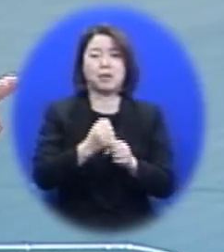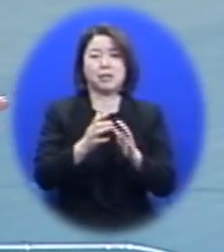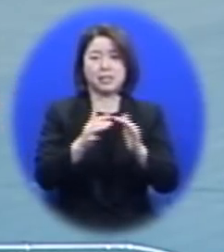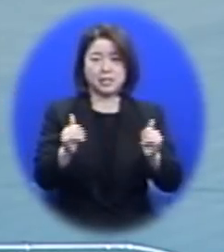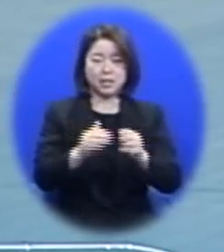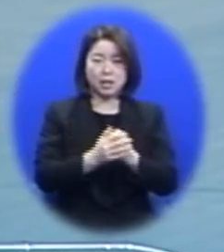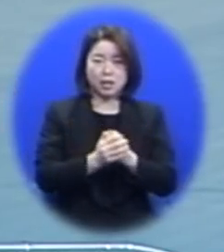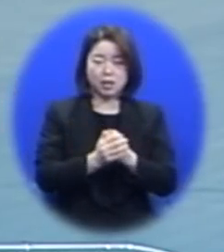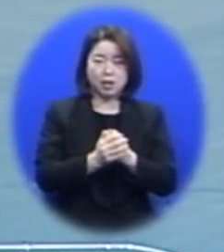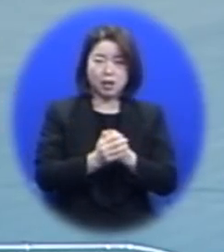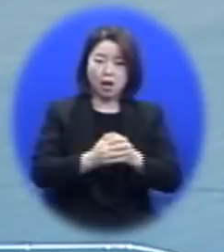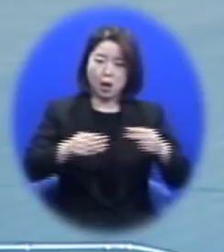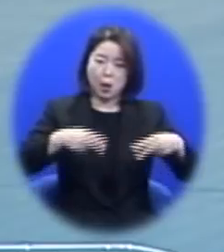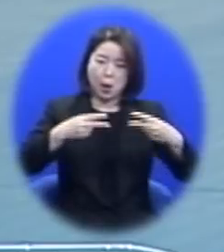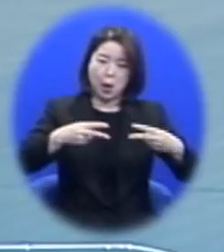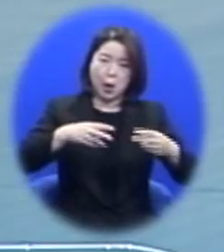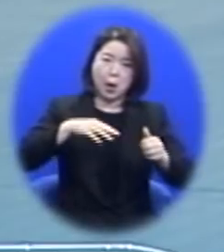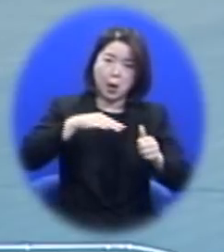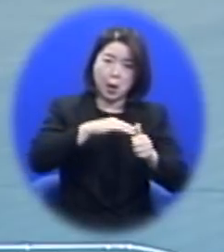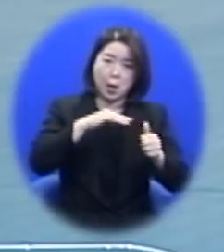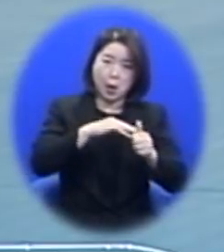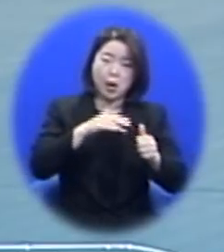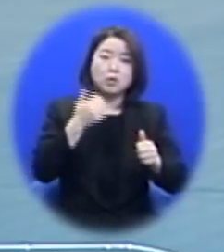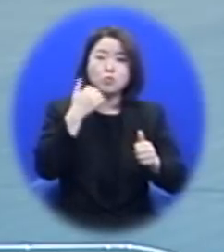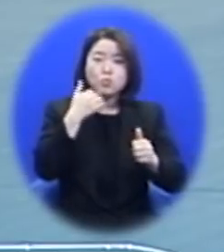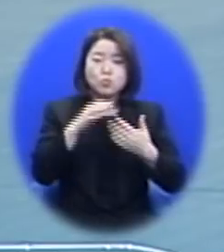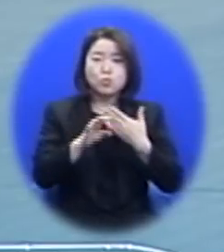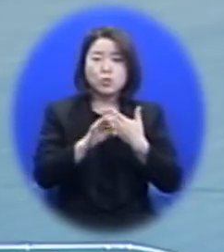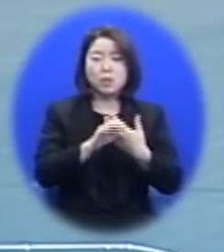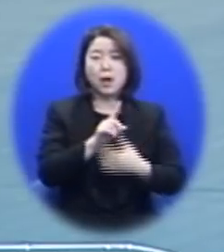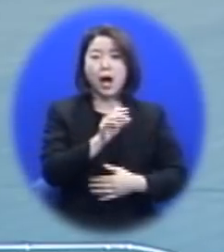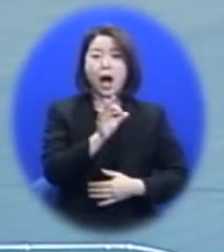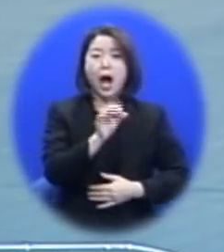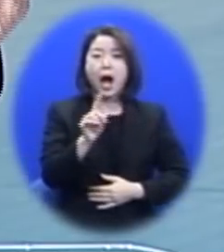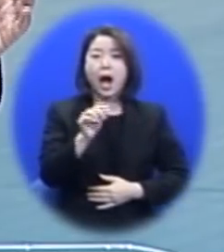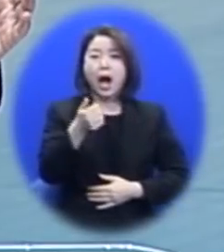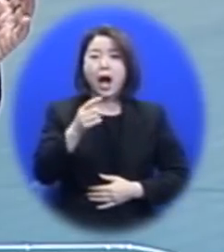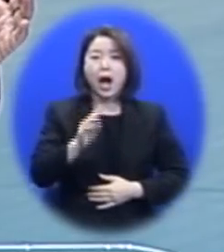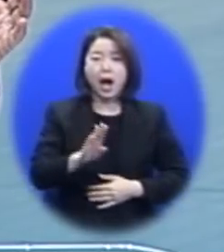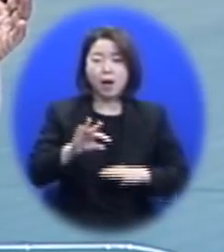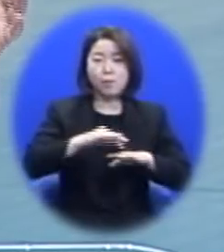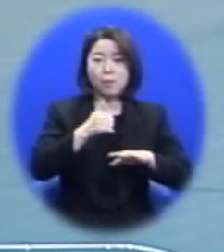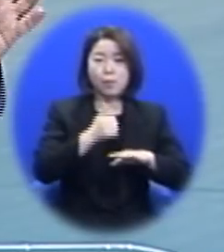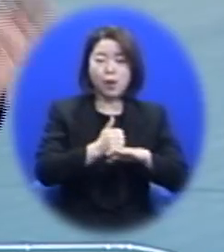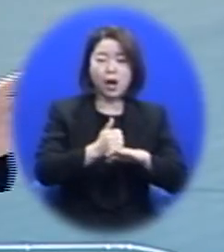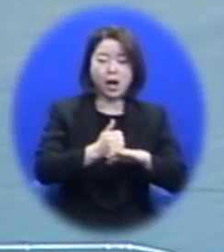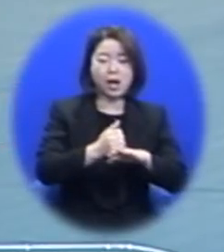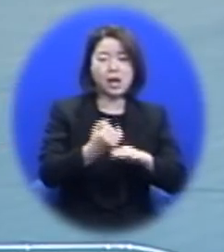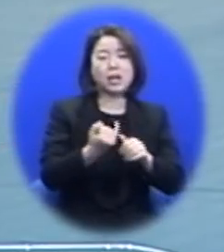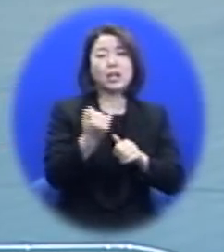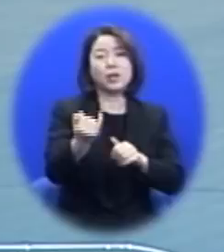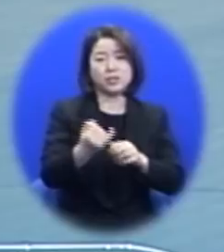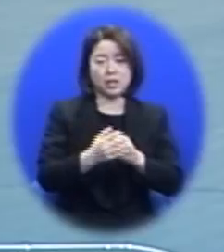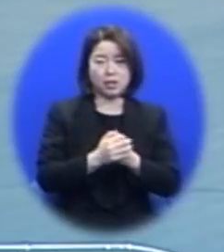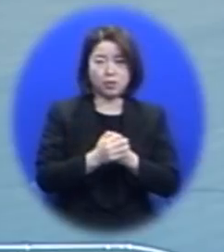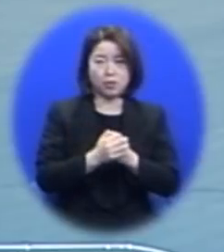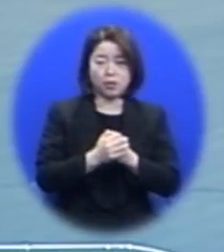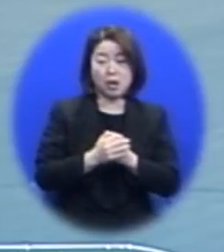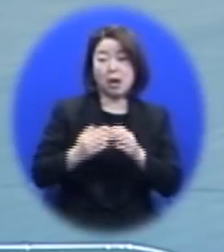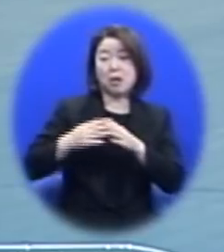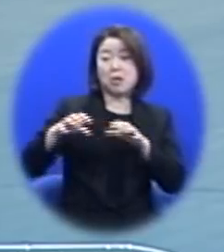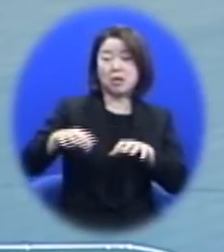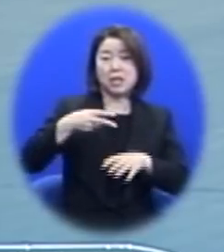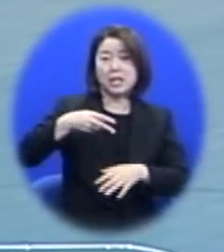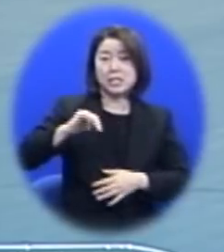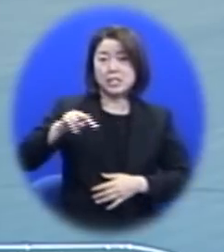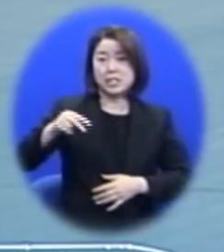이세벨은 구약시대 아합 왕의 이방인 왕후입니다. 그 이웃나라 시돈의 왕의 딸이었어요.